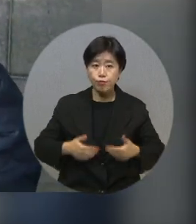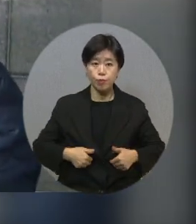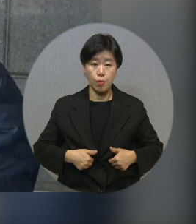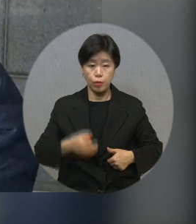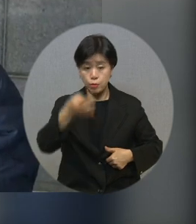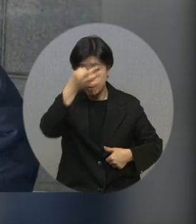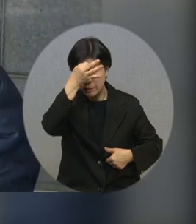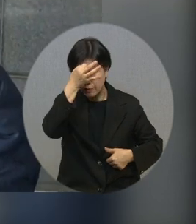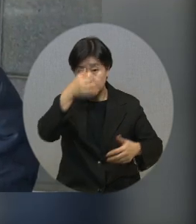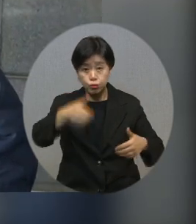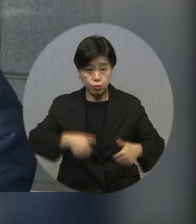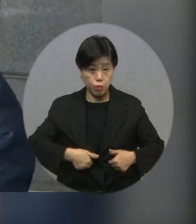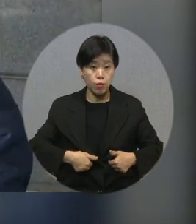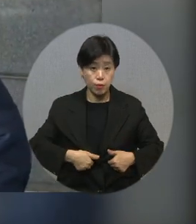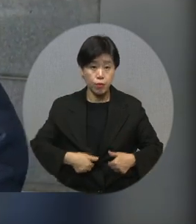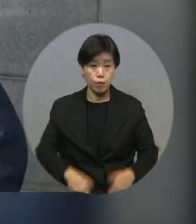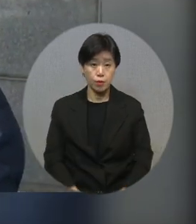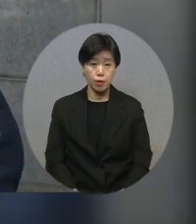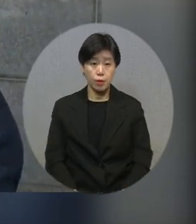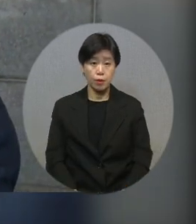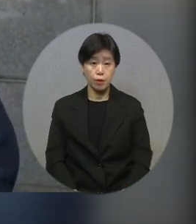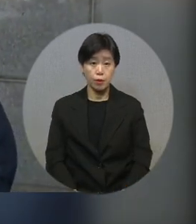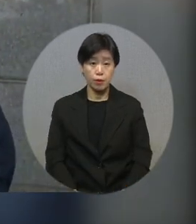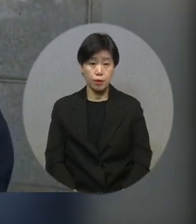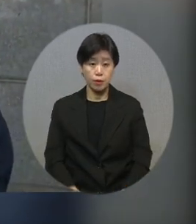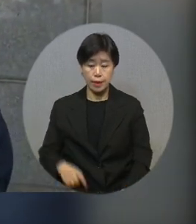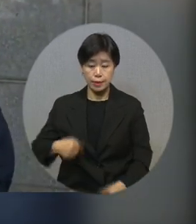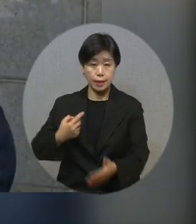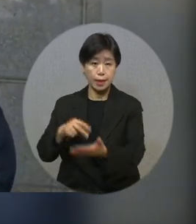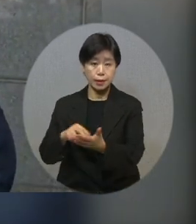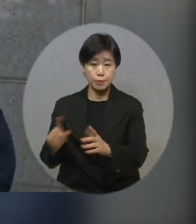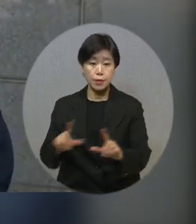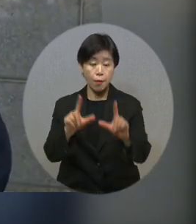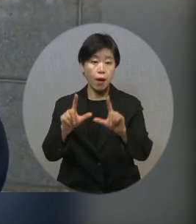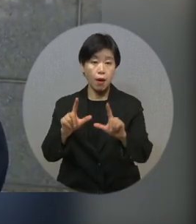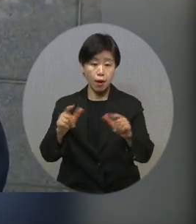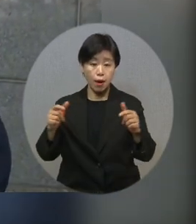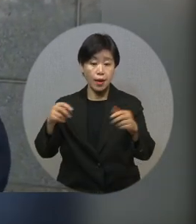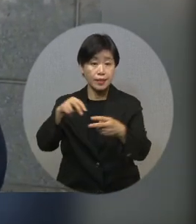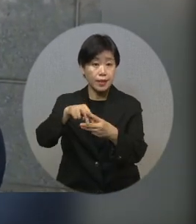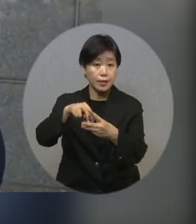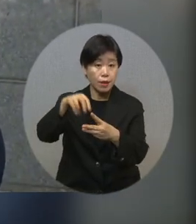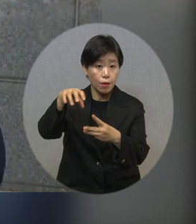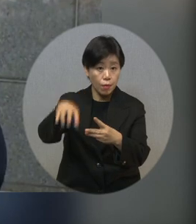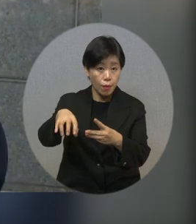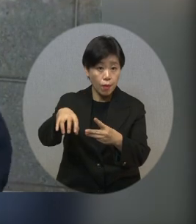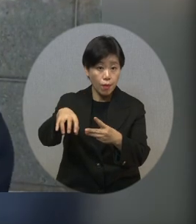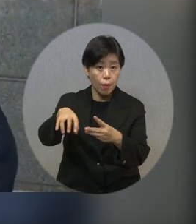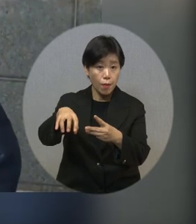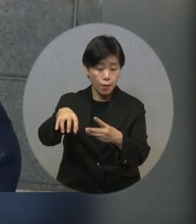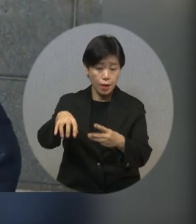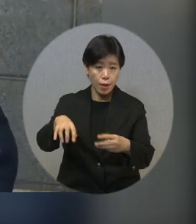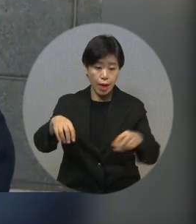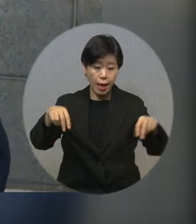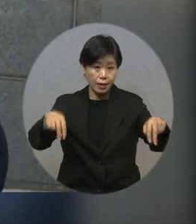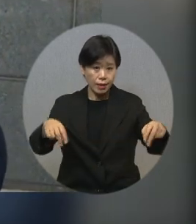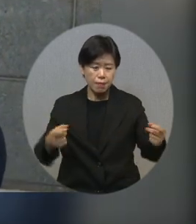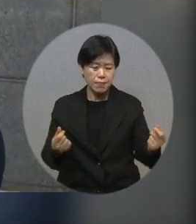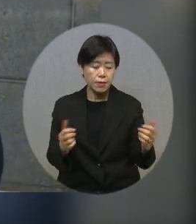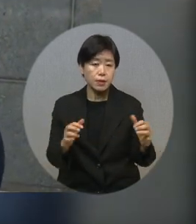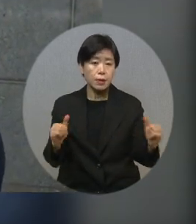필요합니다. 그런 것들을 바로 자립생활센터에서 동료 상담과 개인별 지원으로 지원을 하고